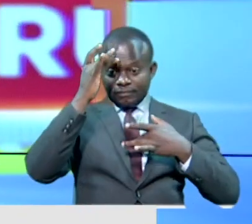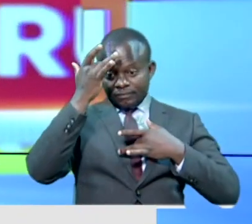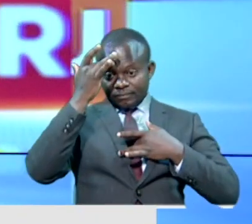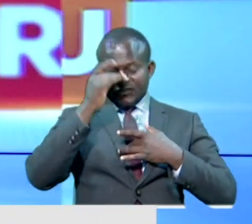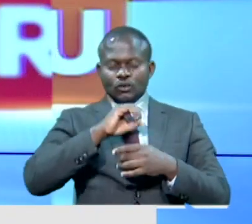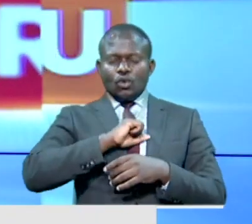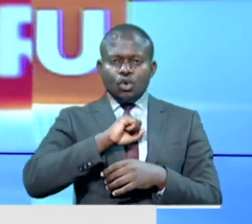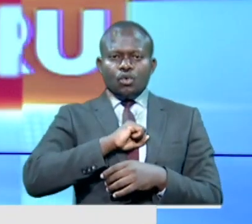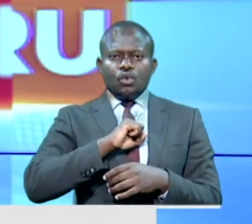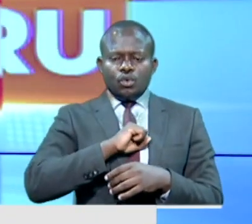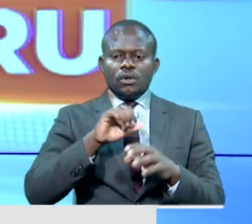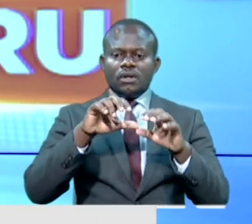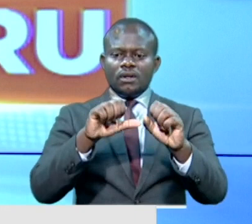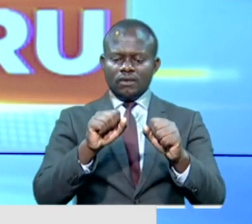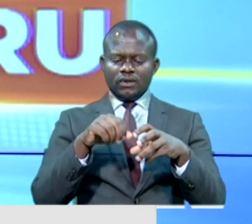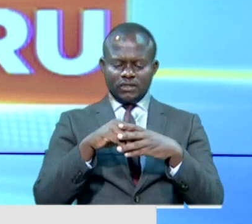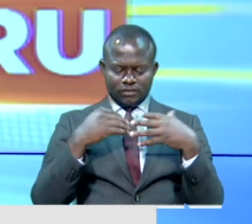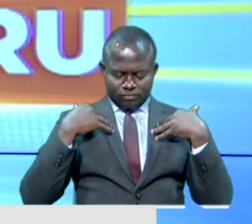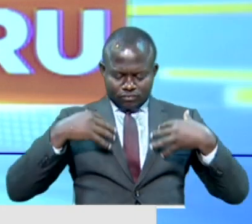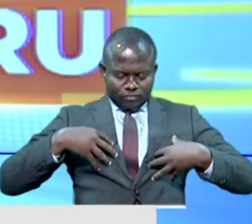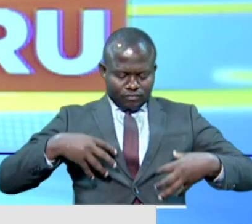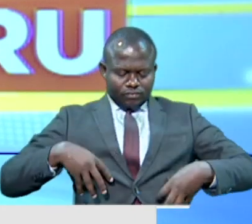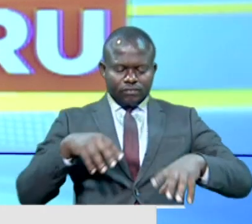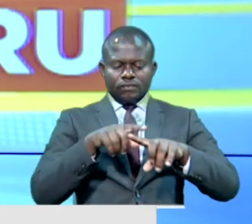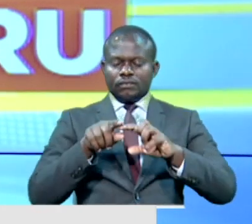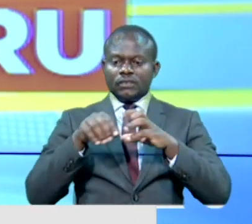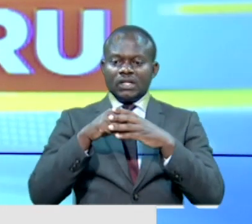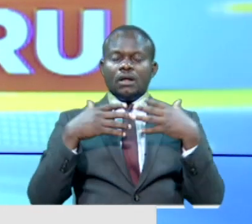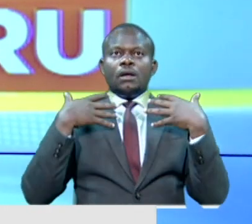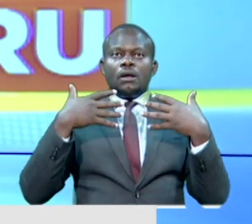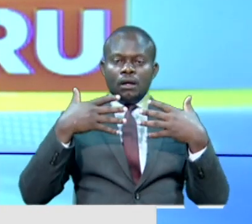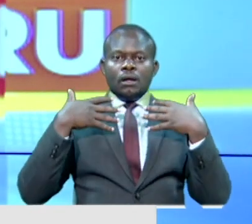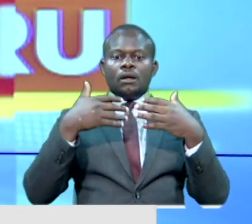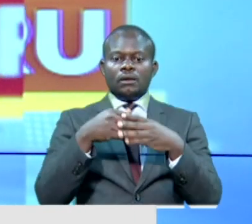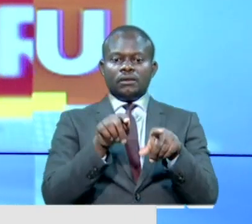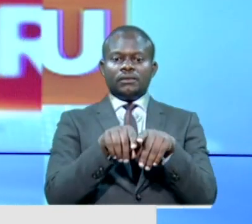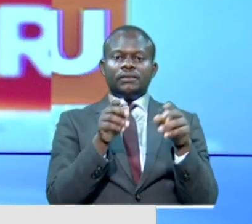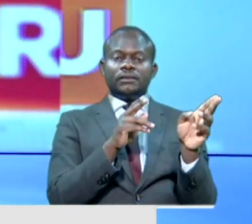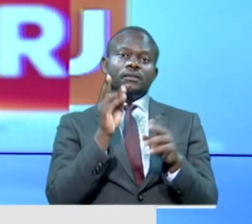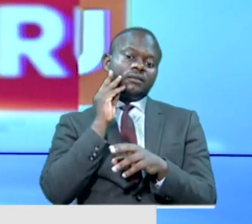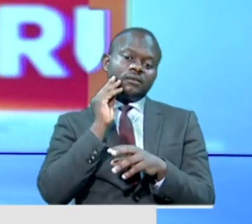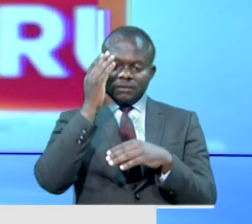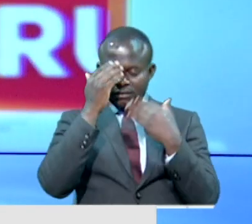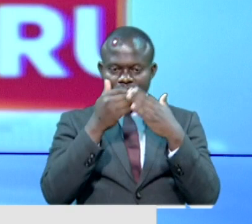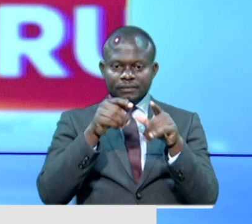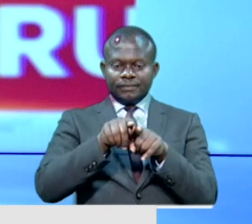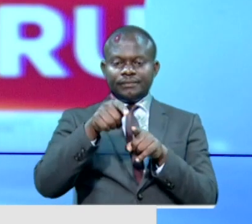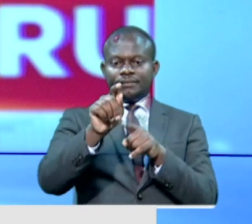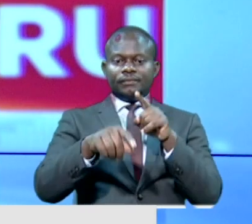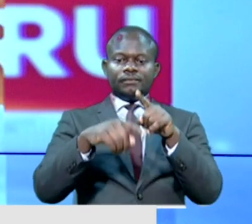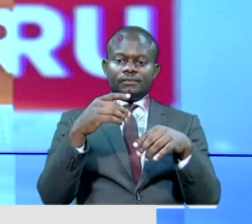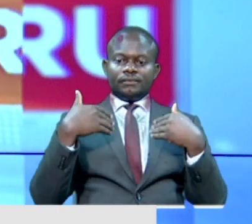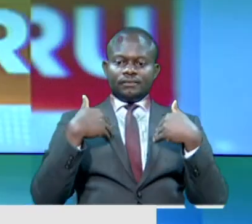y'igituntu ifata no mu zindi ngingo zinyuranye atari mu bihaha nk'uko byari bisanzwe bimenyerewe kuko ngo icyo nacyo gihitana